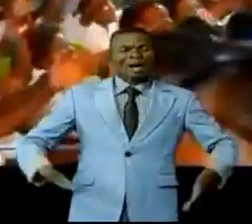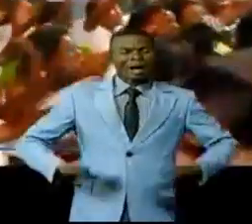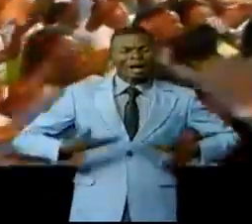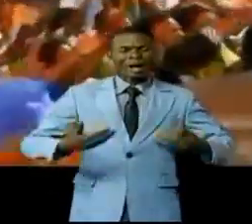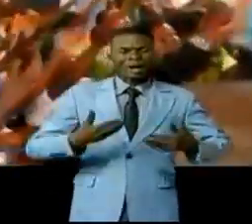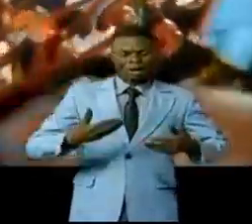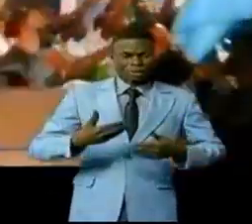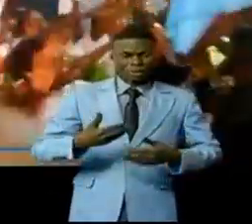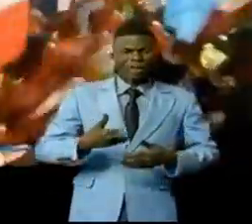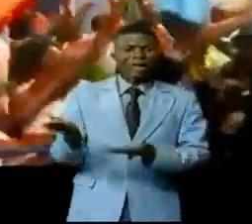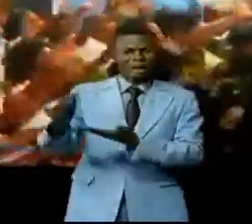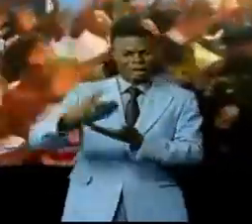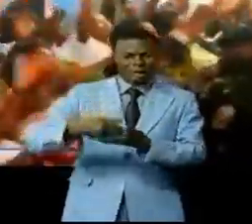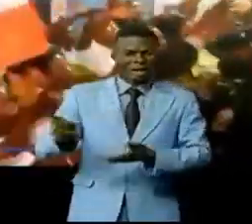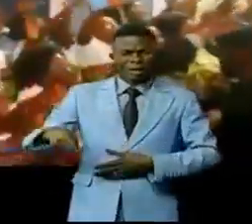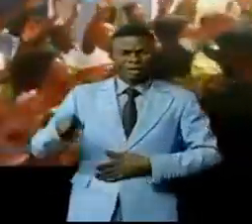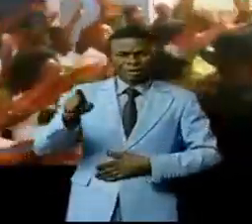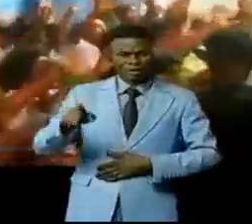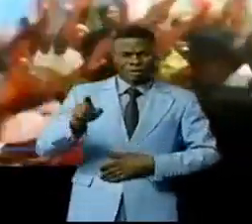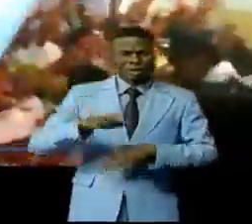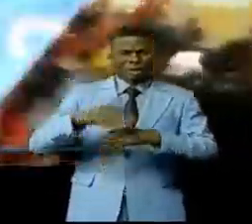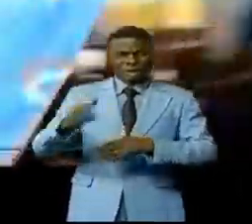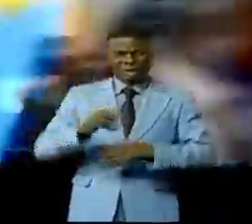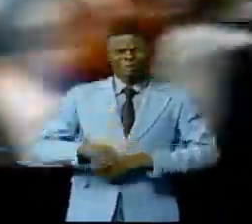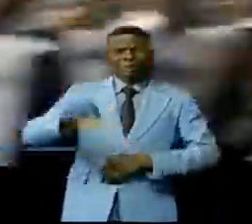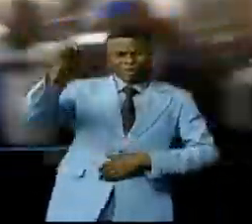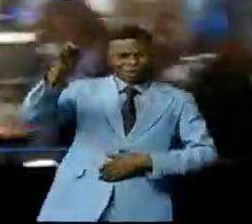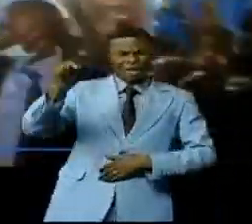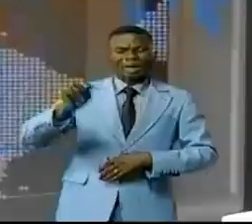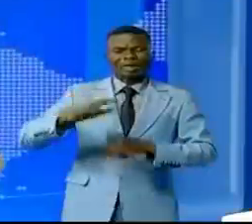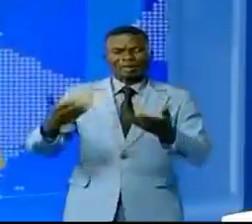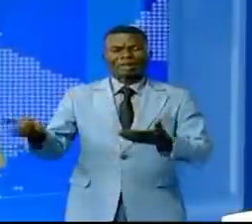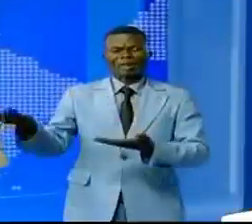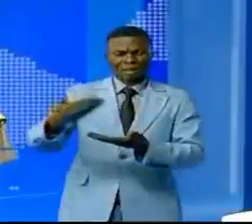qu'elle regagne sa juridiction après une mission.